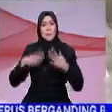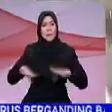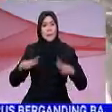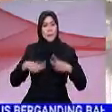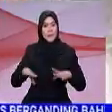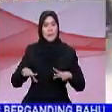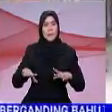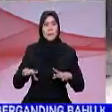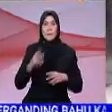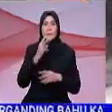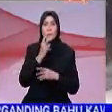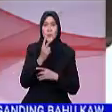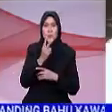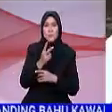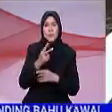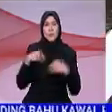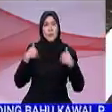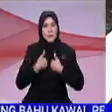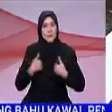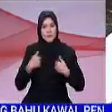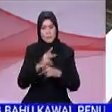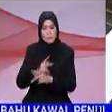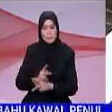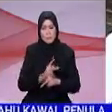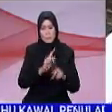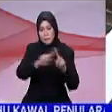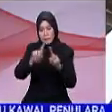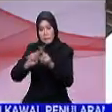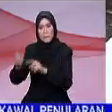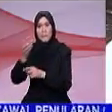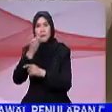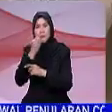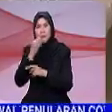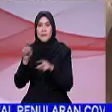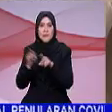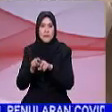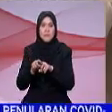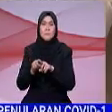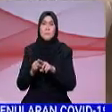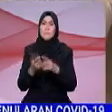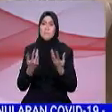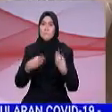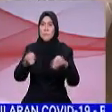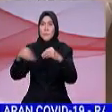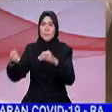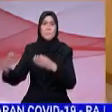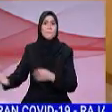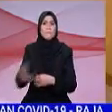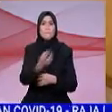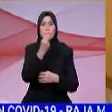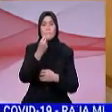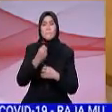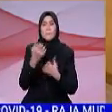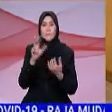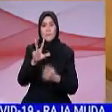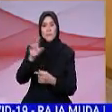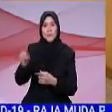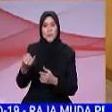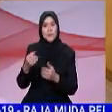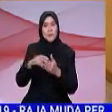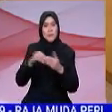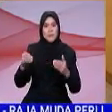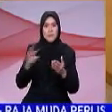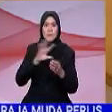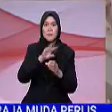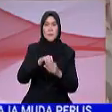pakaian, vape, haiwan ternakan dan pelbagai jenis makanan turut menjadi penyumbang terbesar rampasan. RM3 juta direkodkan